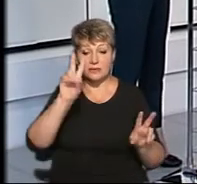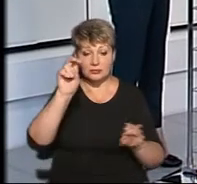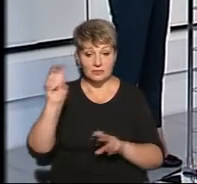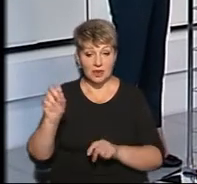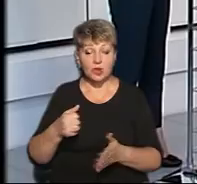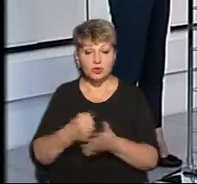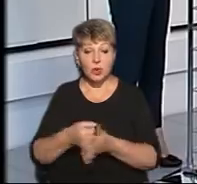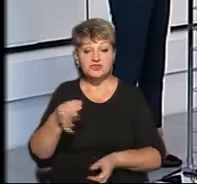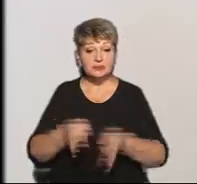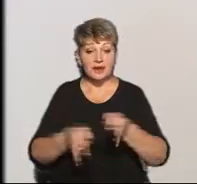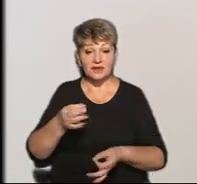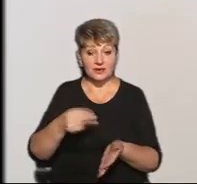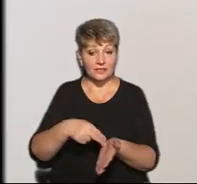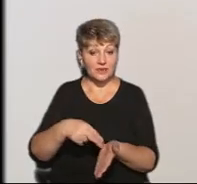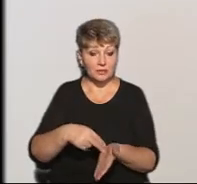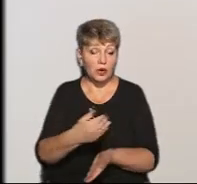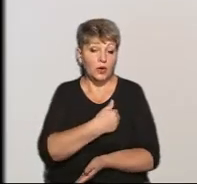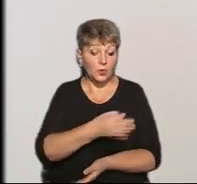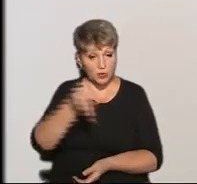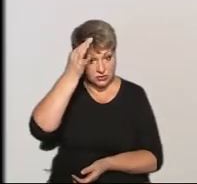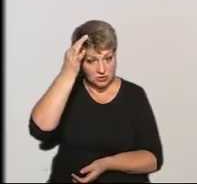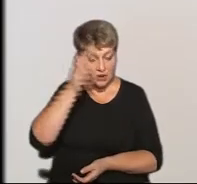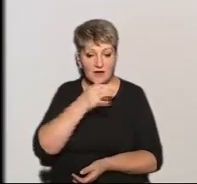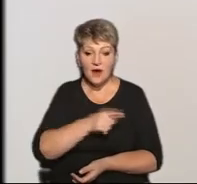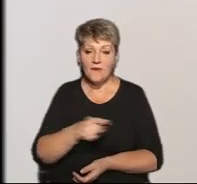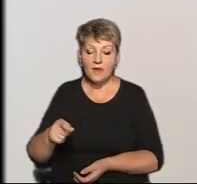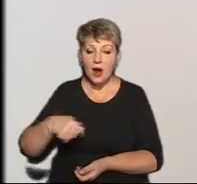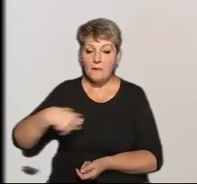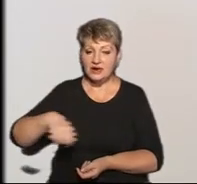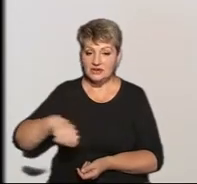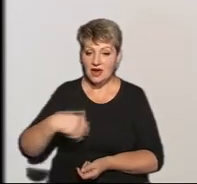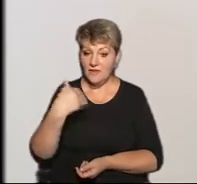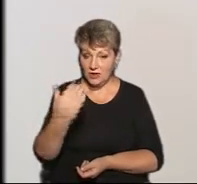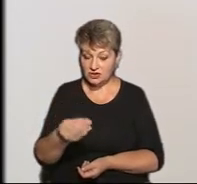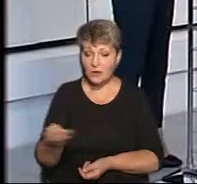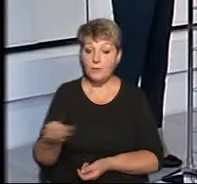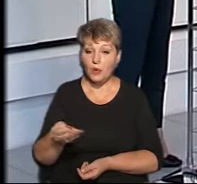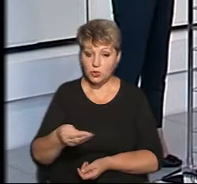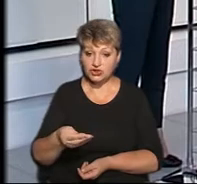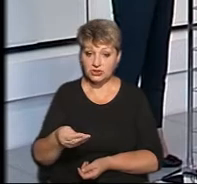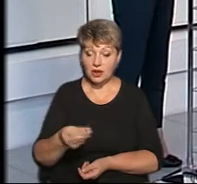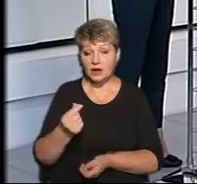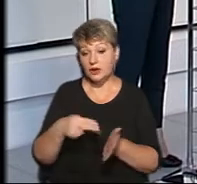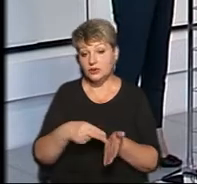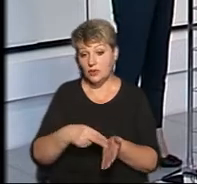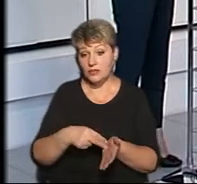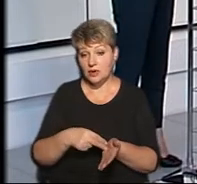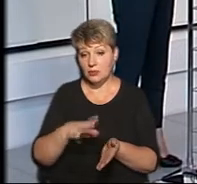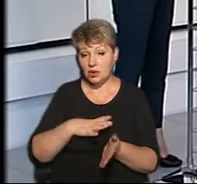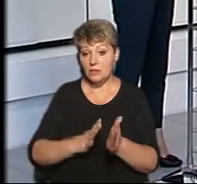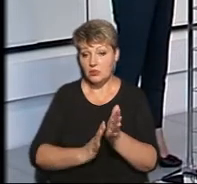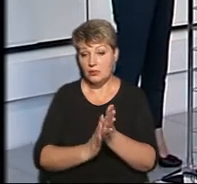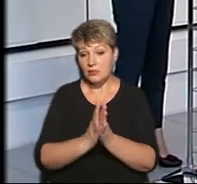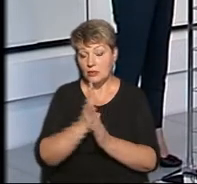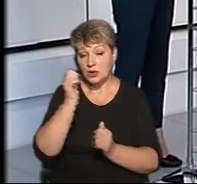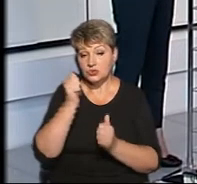щодо справедливих тарифів. Хочу нагадати, що під час президентства вашого нинішнього політичного лідера пана Порошенка тарифи хвилеподібно зростали